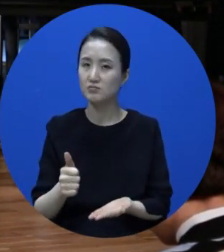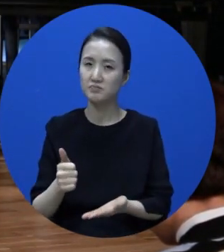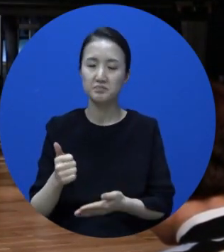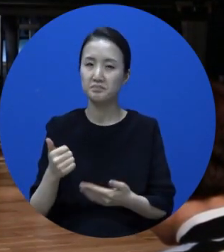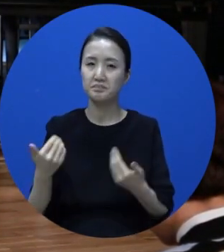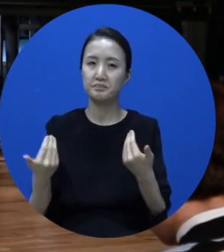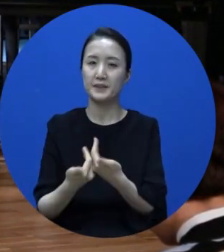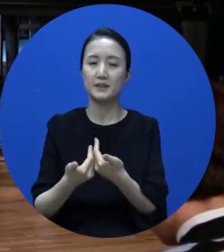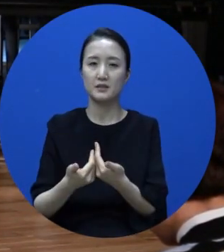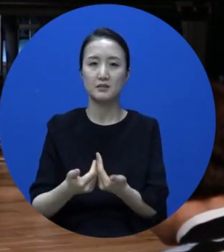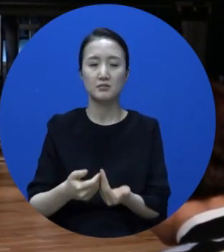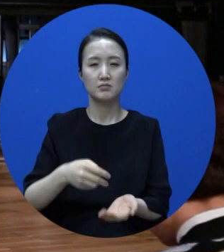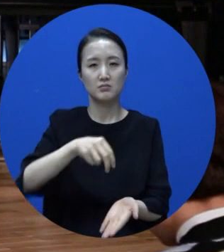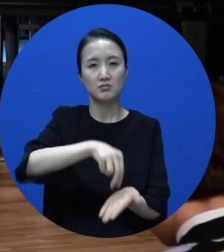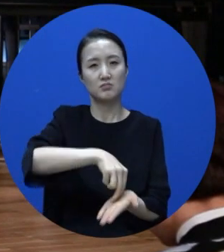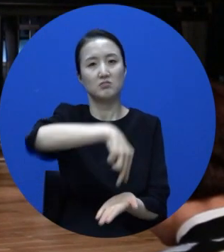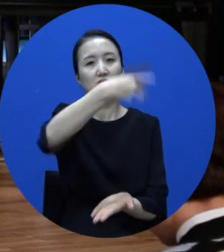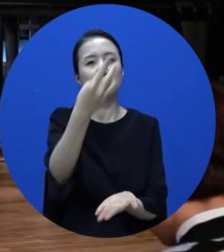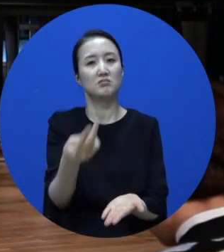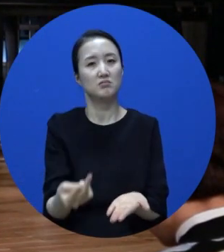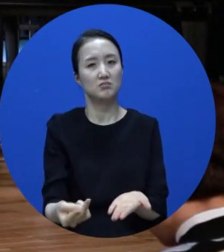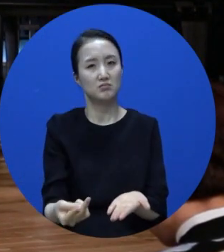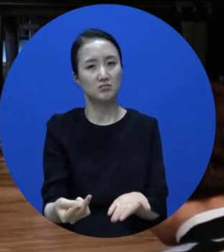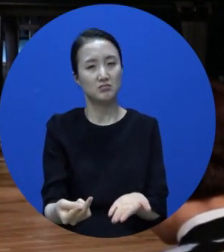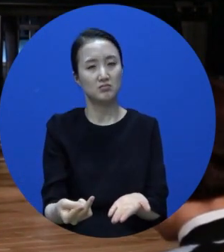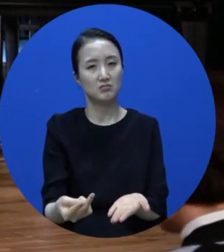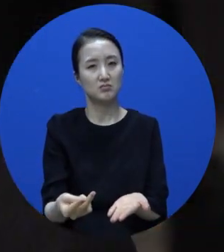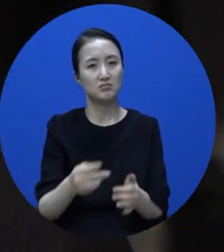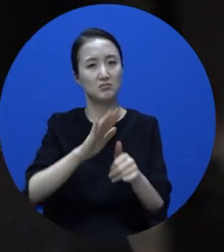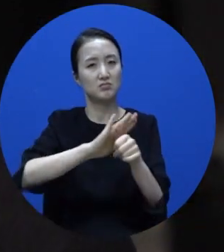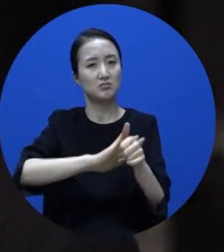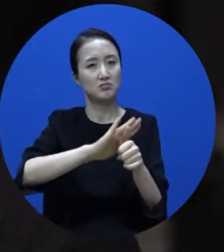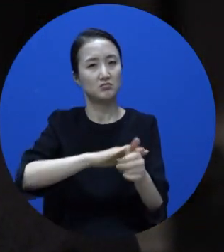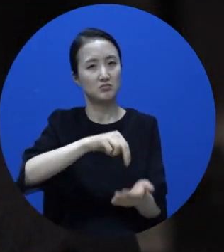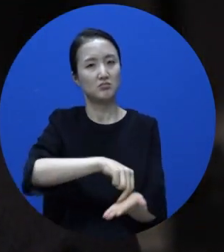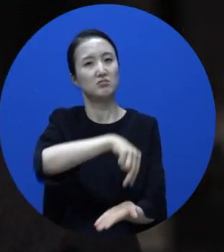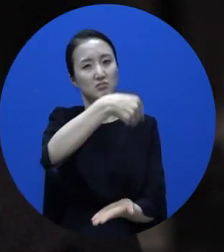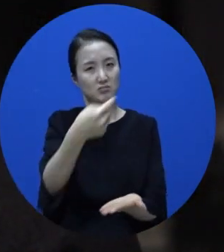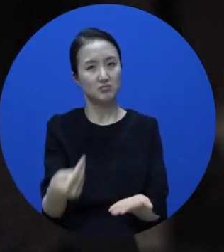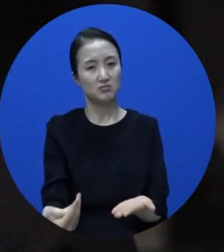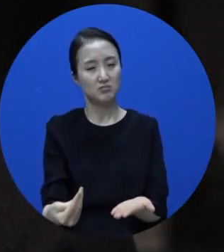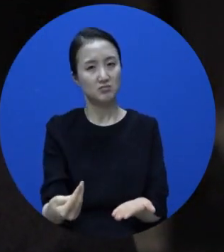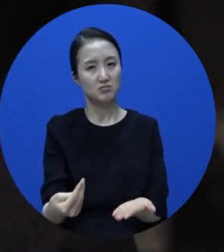뛰기를 싫어 달리 뛰는 방법을 시도한 겁니다